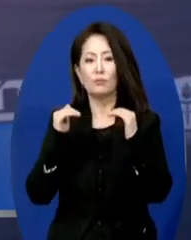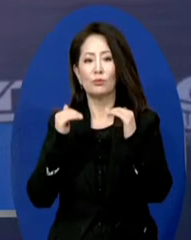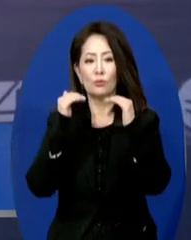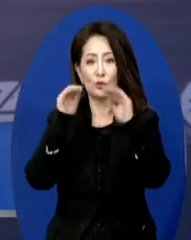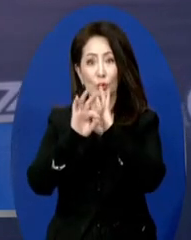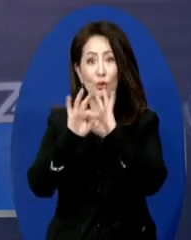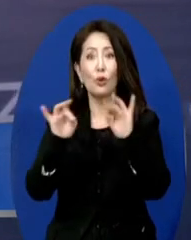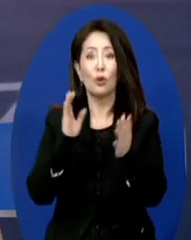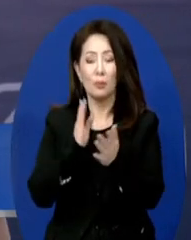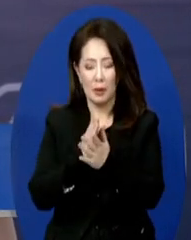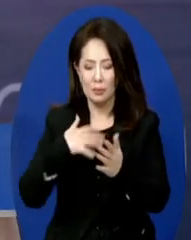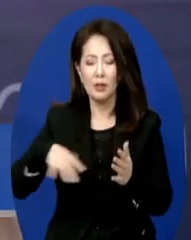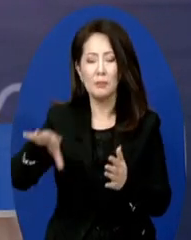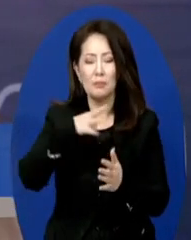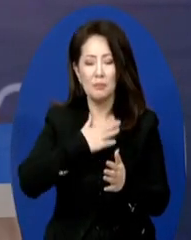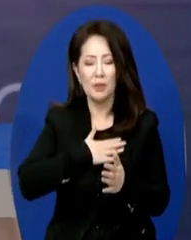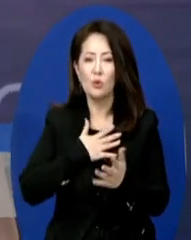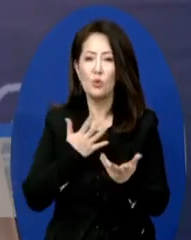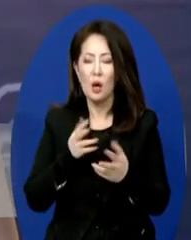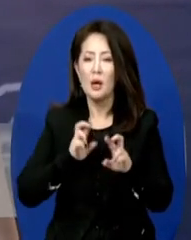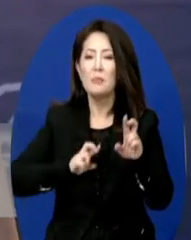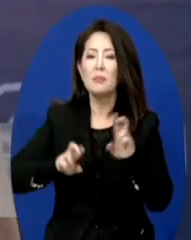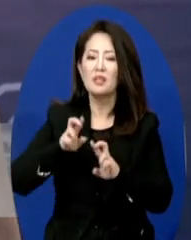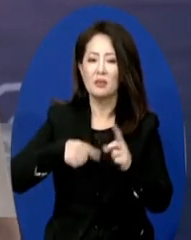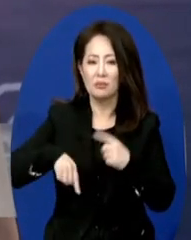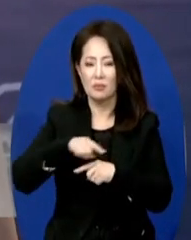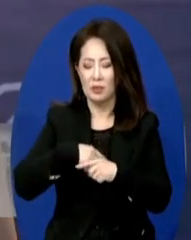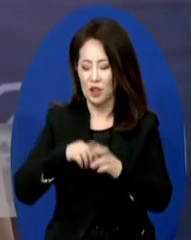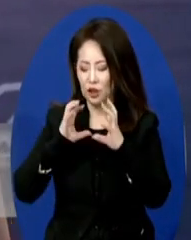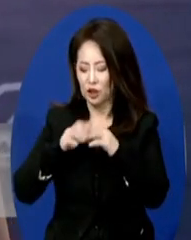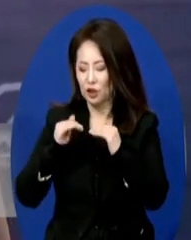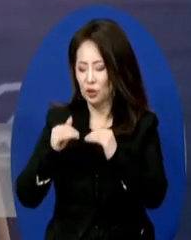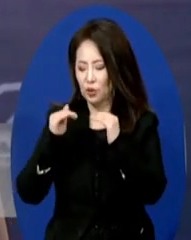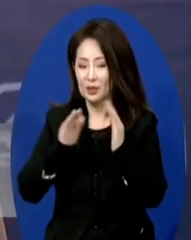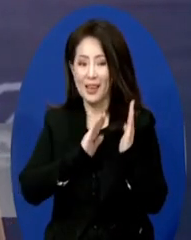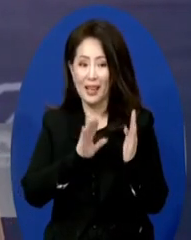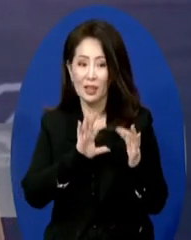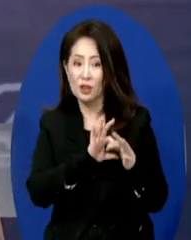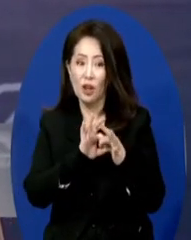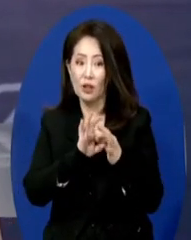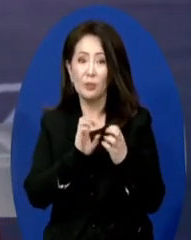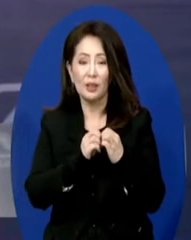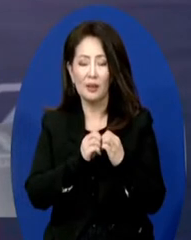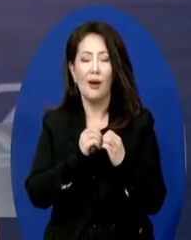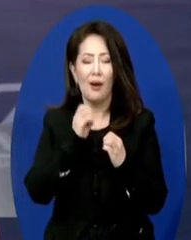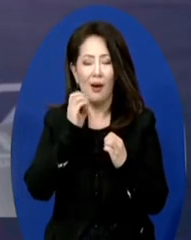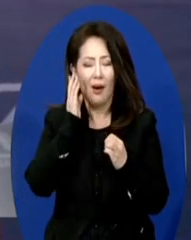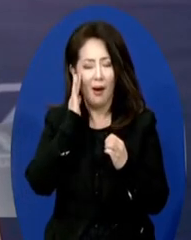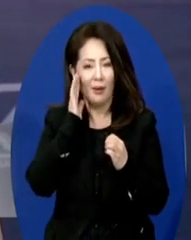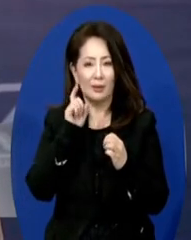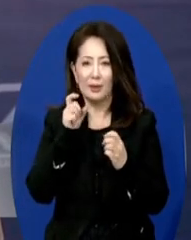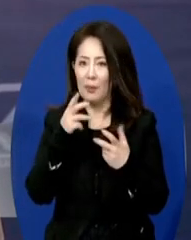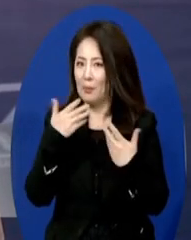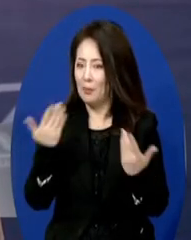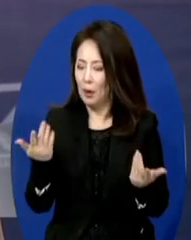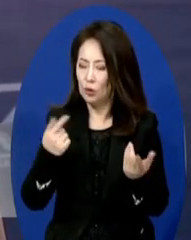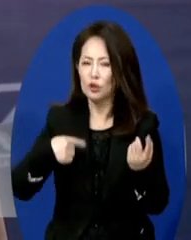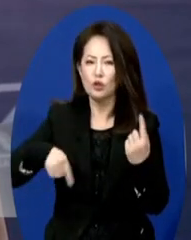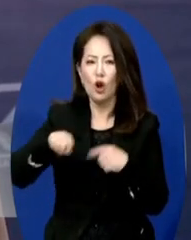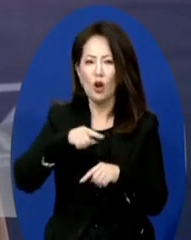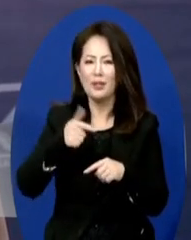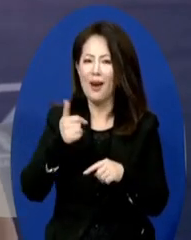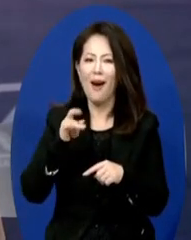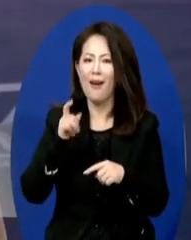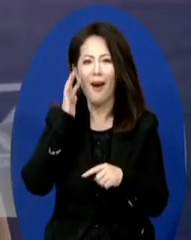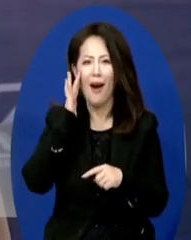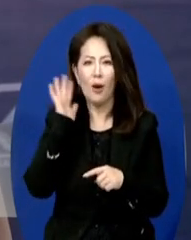байна. Тэгэхээр бид бас бизнесээ энэ орчин үеийн дэлхийн хөгжлийн чиг хандлагатай уялдуулж хийхээс өөр арга зам үлдээгдээгүй. Үүнийг тойрч гарах ямар ч боломж